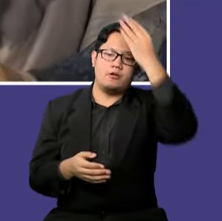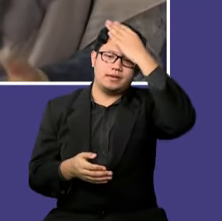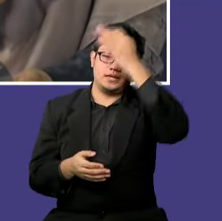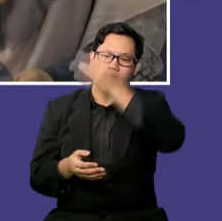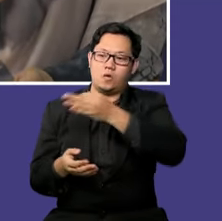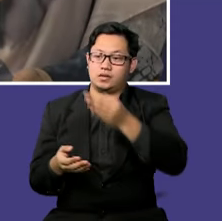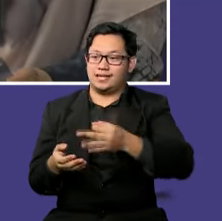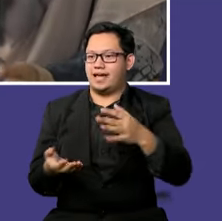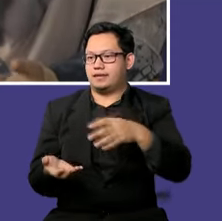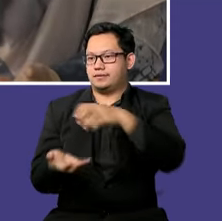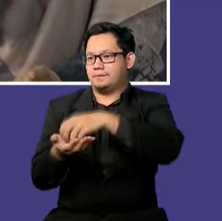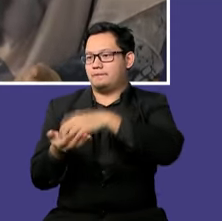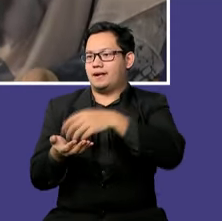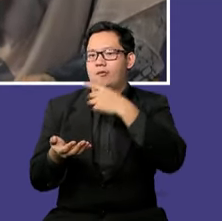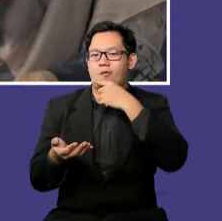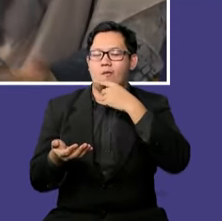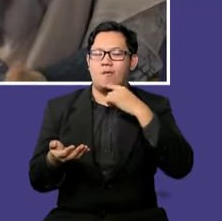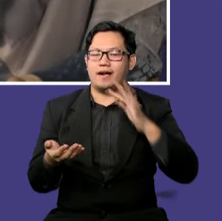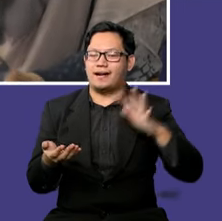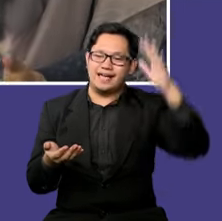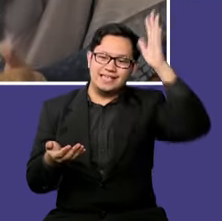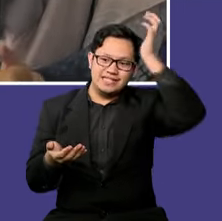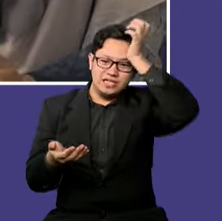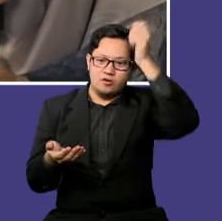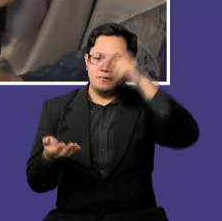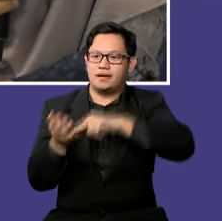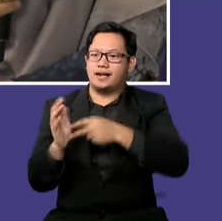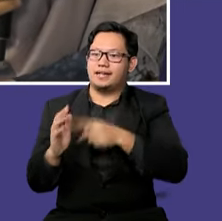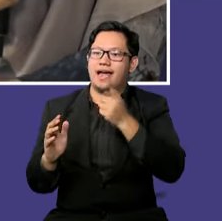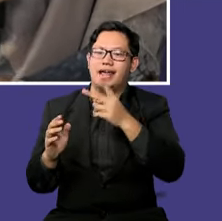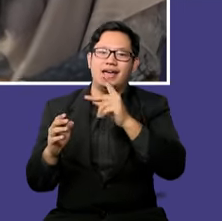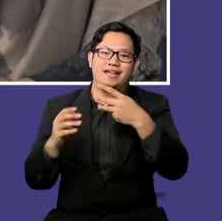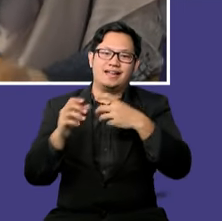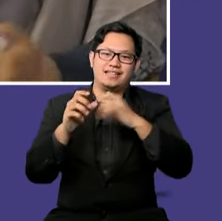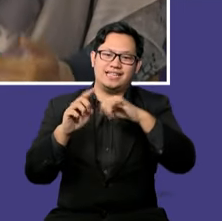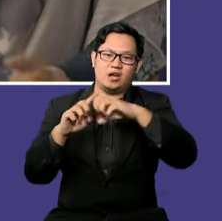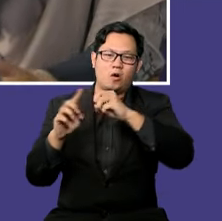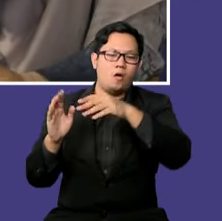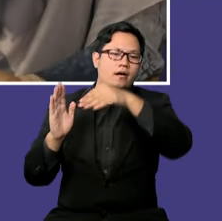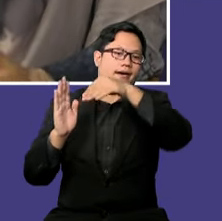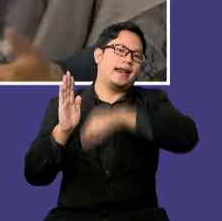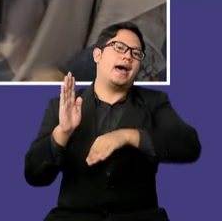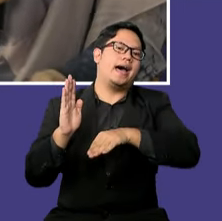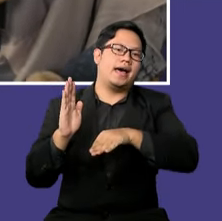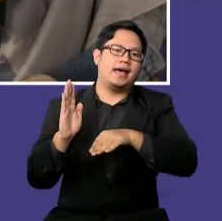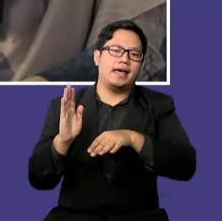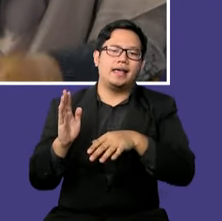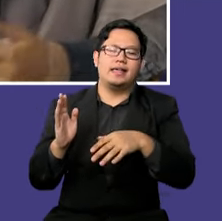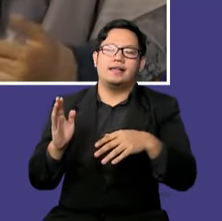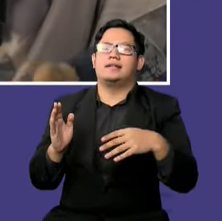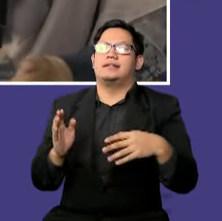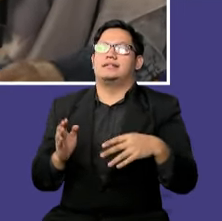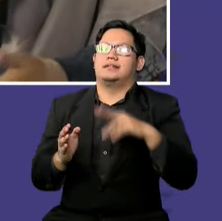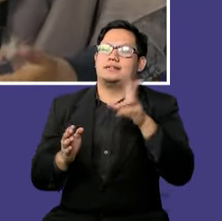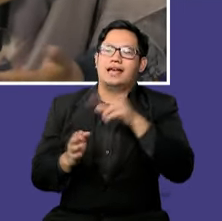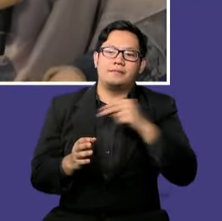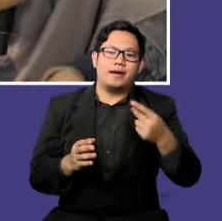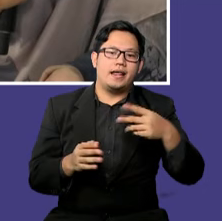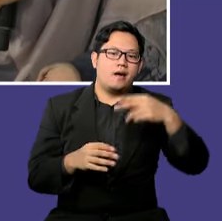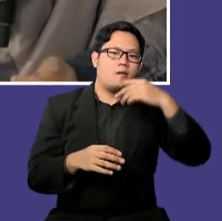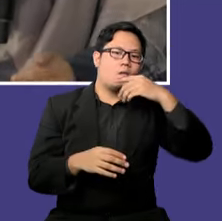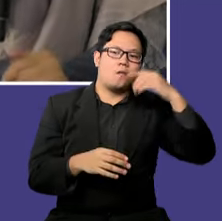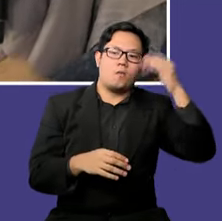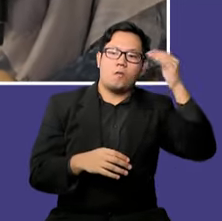pada zona berwarna hijau memiliki arti memiliki resiko yang jauh lebih rendah dibandingkan dengan zona yang berwarna kuning apalagi orange